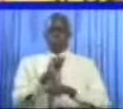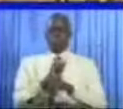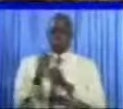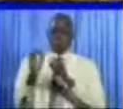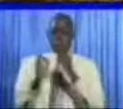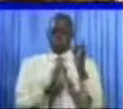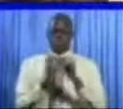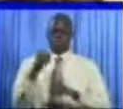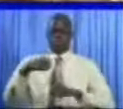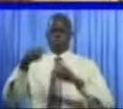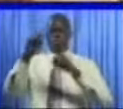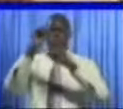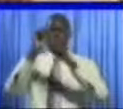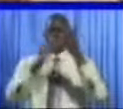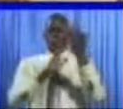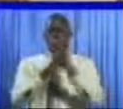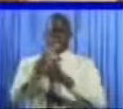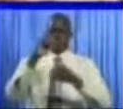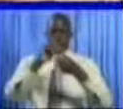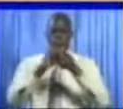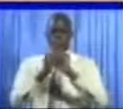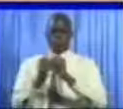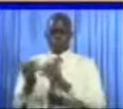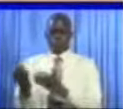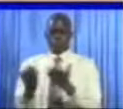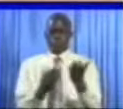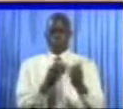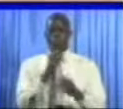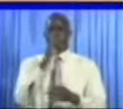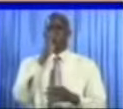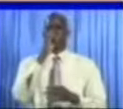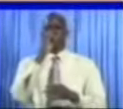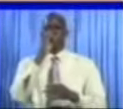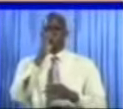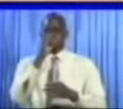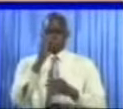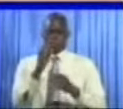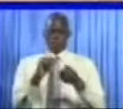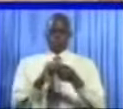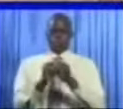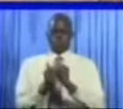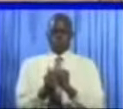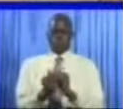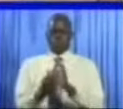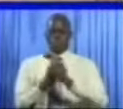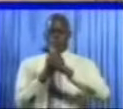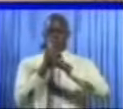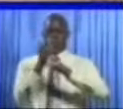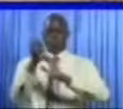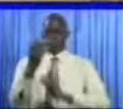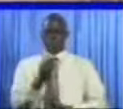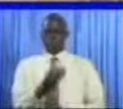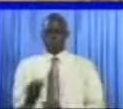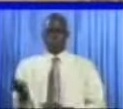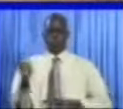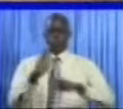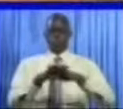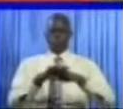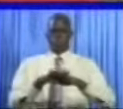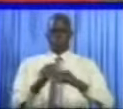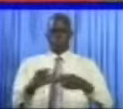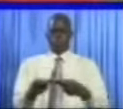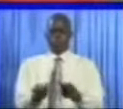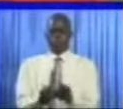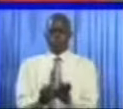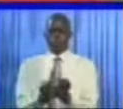la situation par des problèmes d'approvisionnement en eau du chantier et des problèmes de qualité des matériaux à mettre en œuvre.